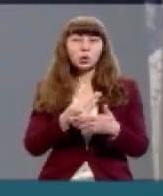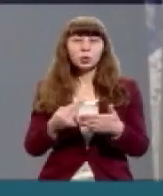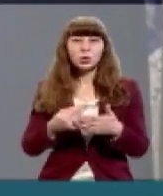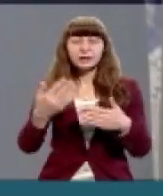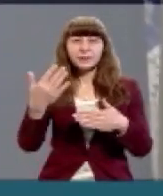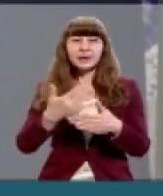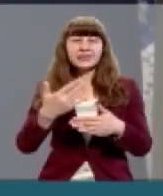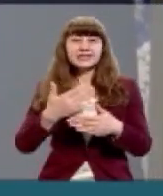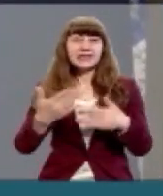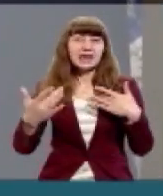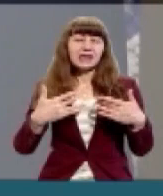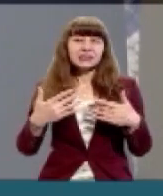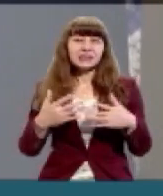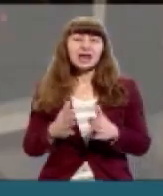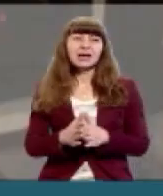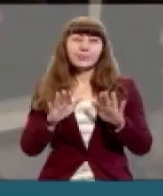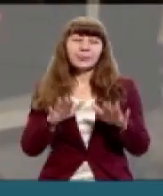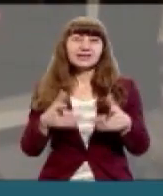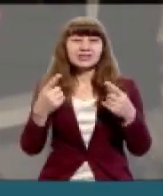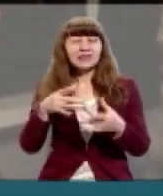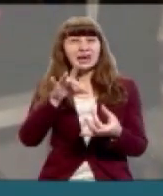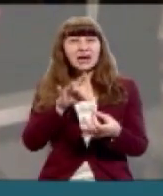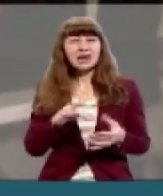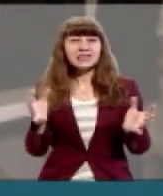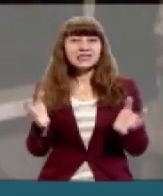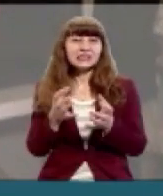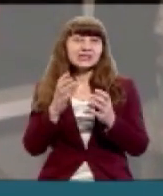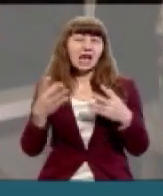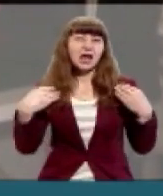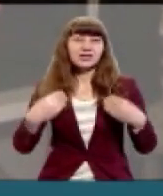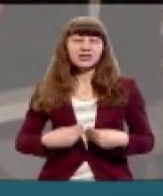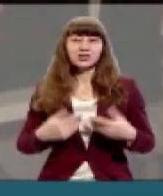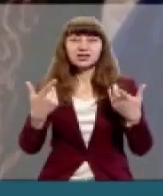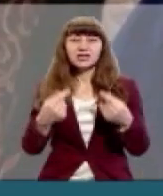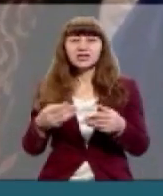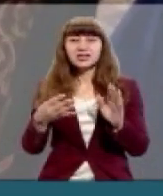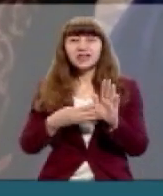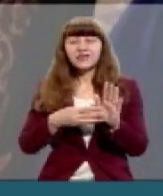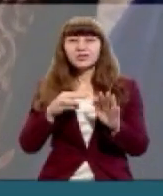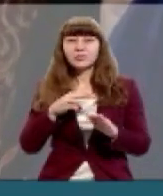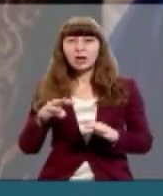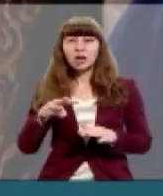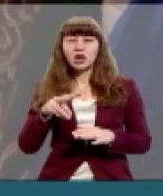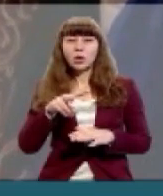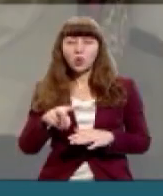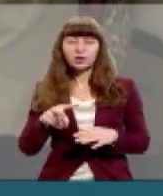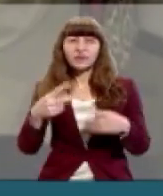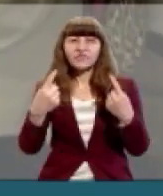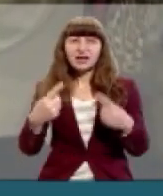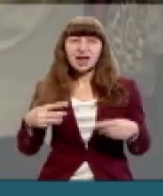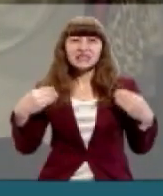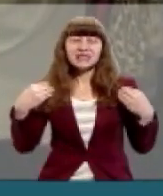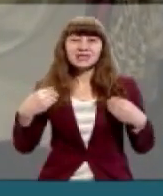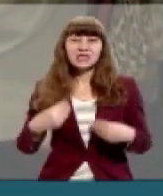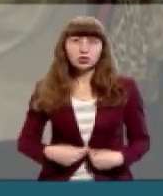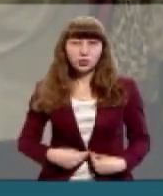актерлердің образдары сақталған киім цехіне де шолу жасады. Мұнда қазірдің өзінде 9 миллионға жуық киім кешектер сақталған. Мұнда жерде